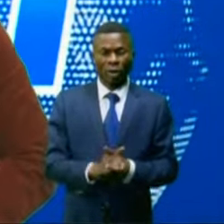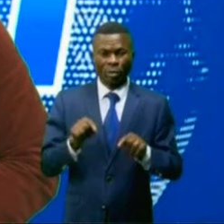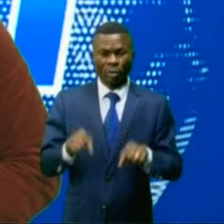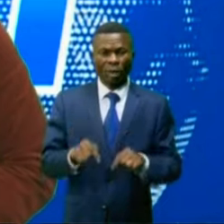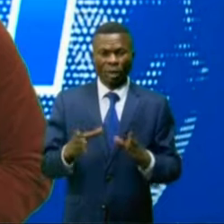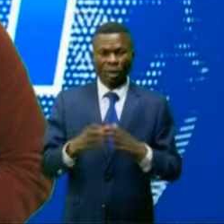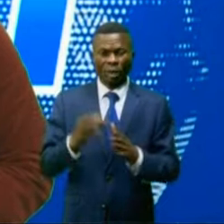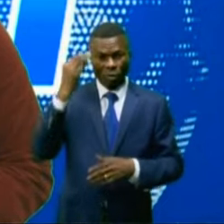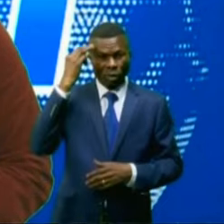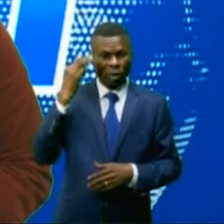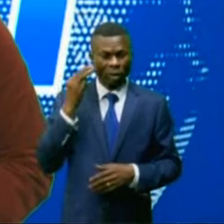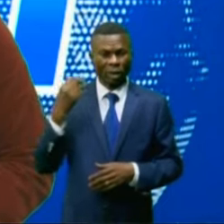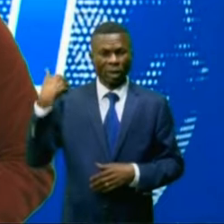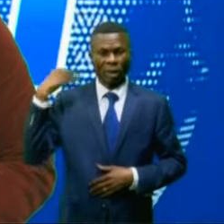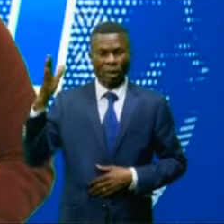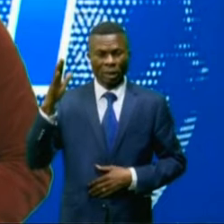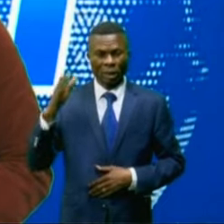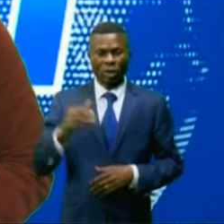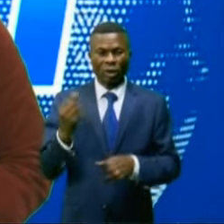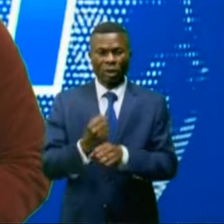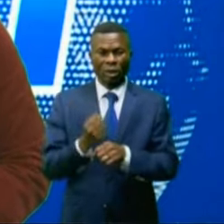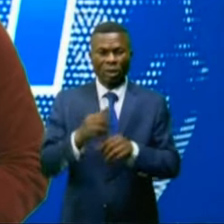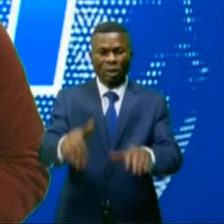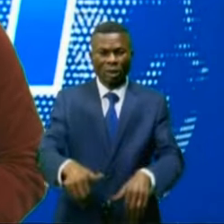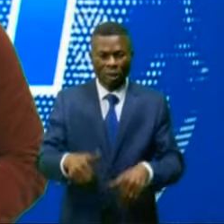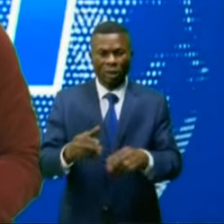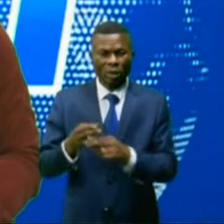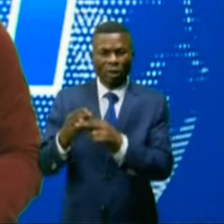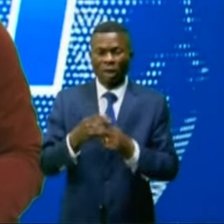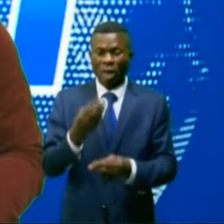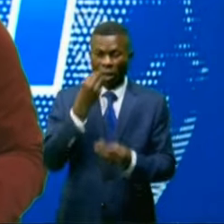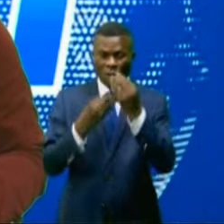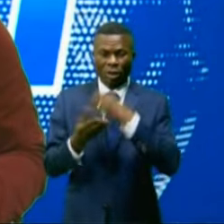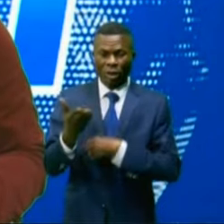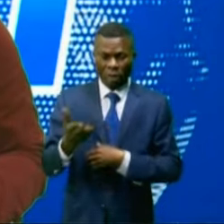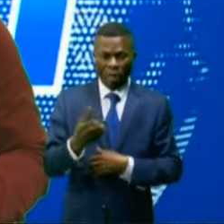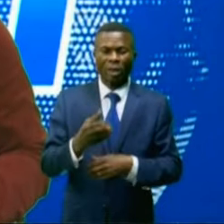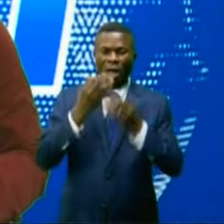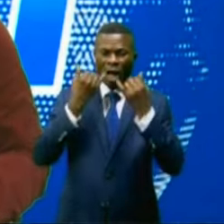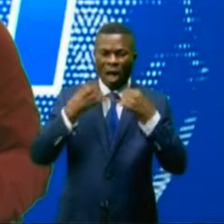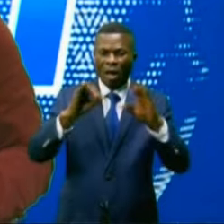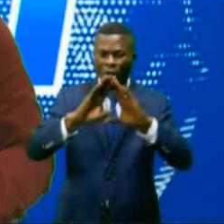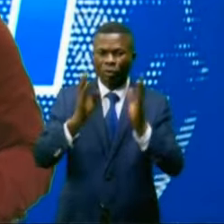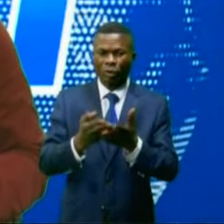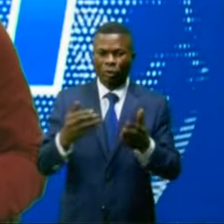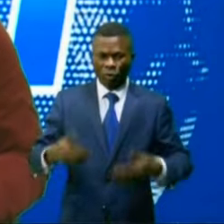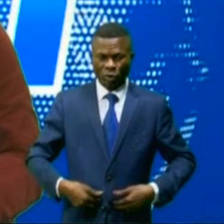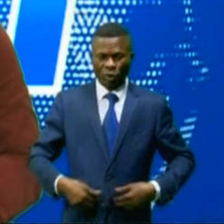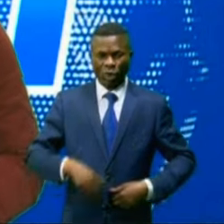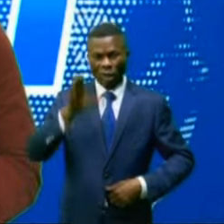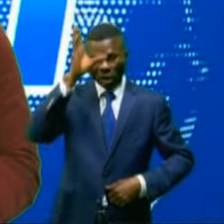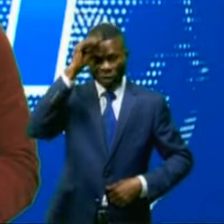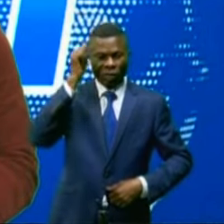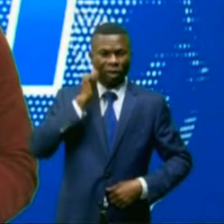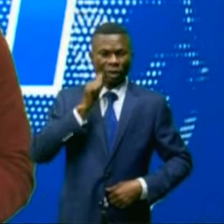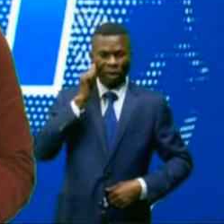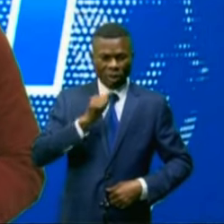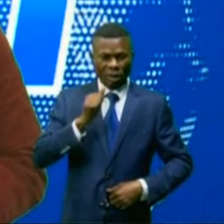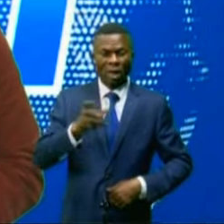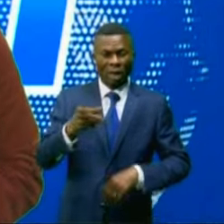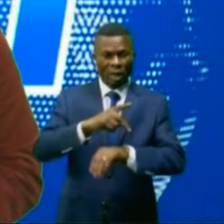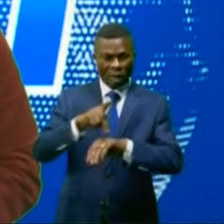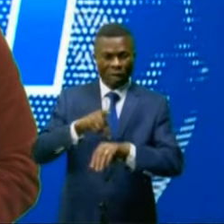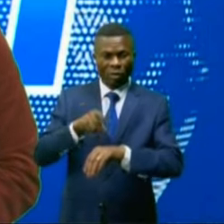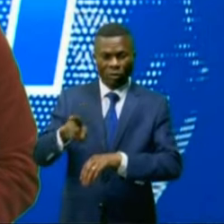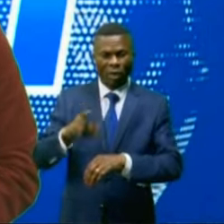avec le ministre d'État à l'agriculture et sécurité alimentaire qui a sensibilisé les jeunes filles et garçons de cette province